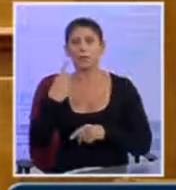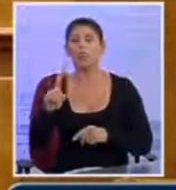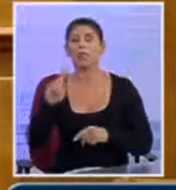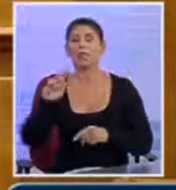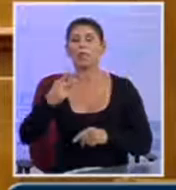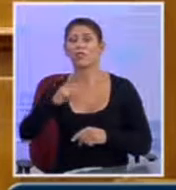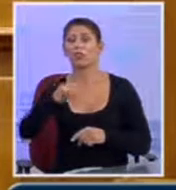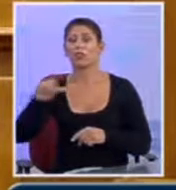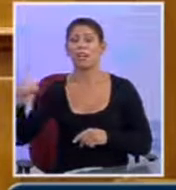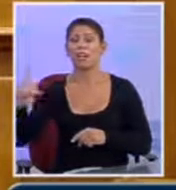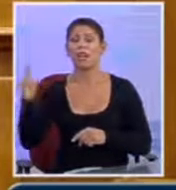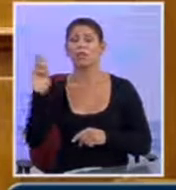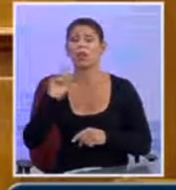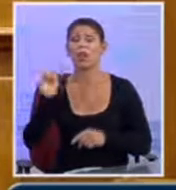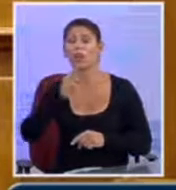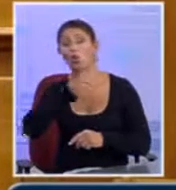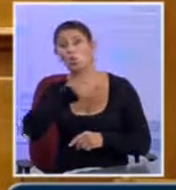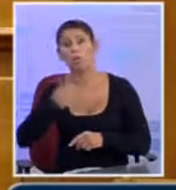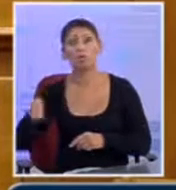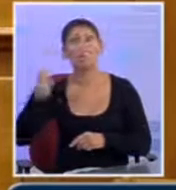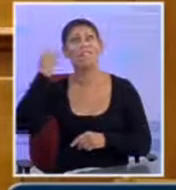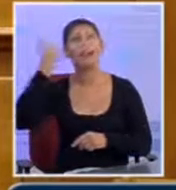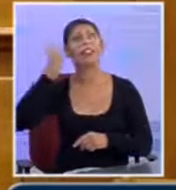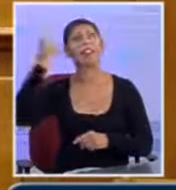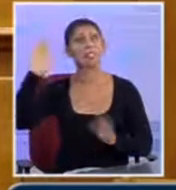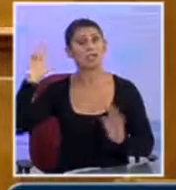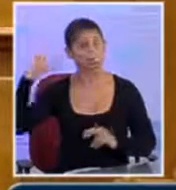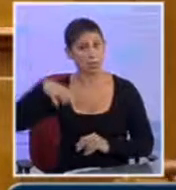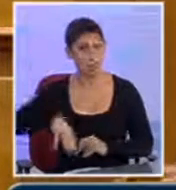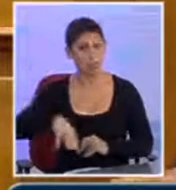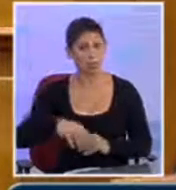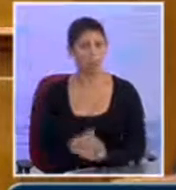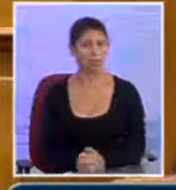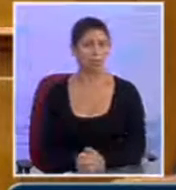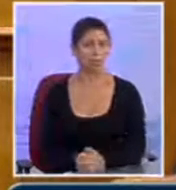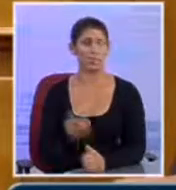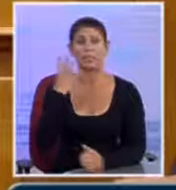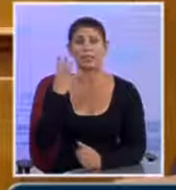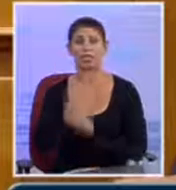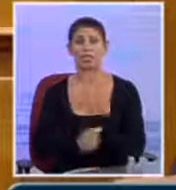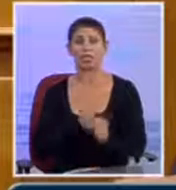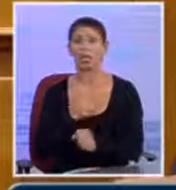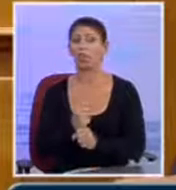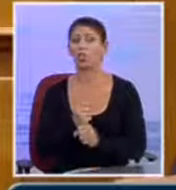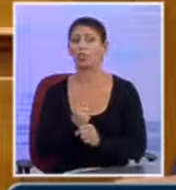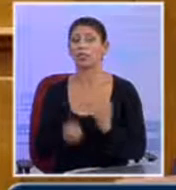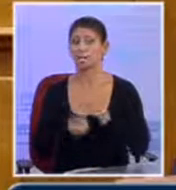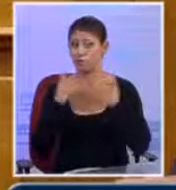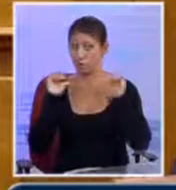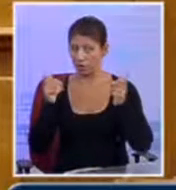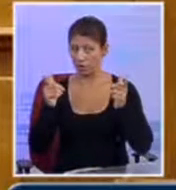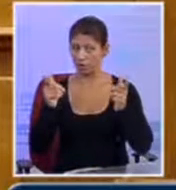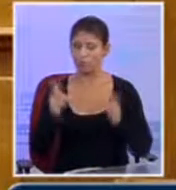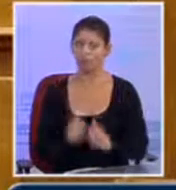δις, ρεκόρ μοναδικό και φανταστικό για την εποχή, την τετραετία της Νέας Δημοκρατίας. Γνωρίζουμε